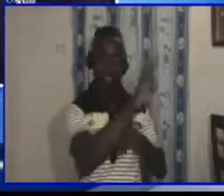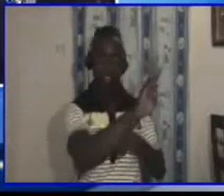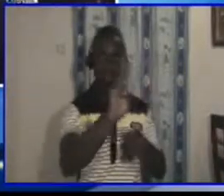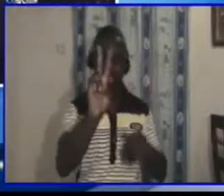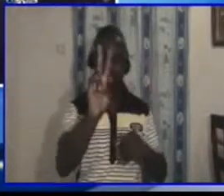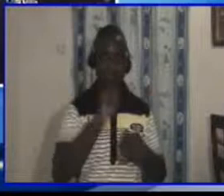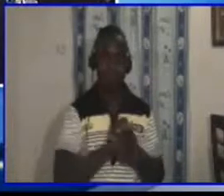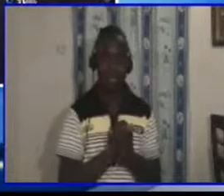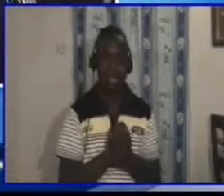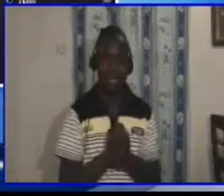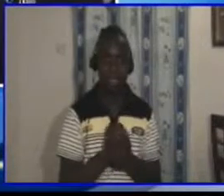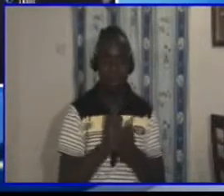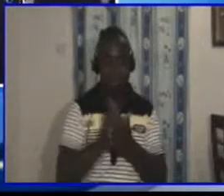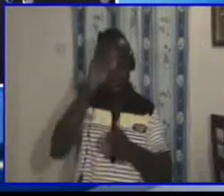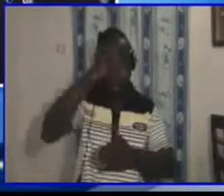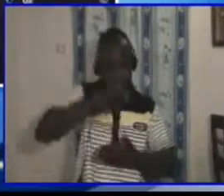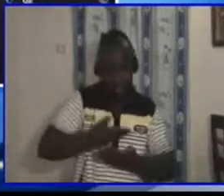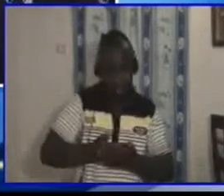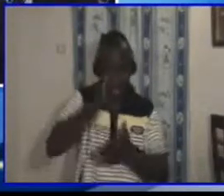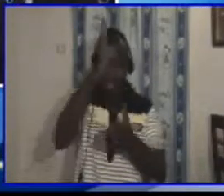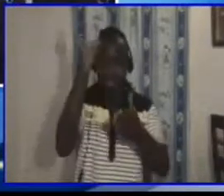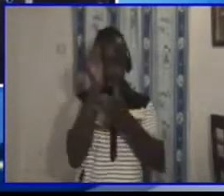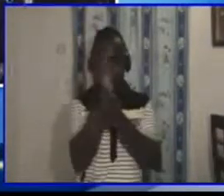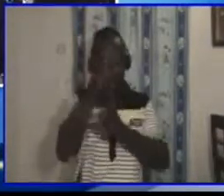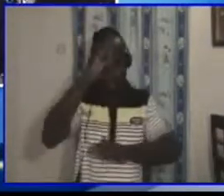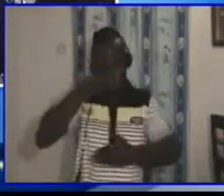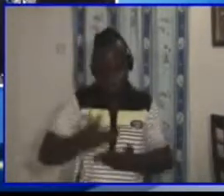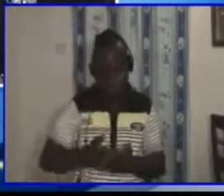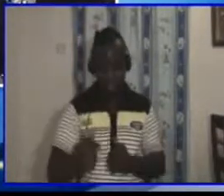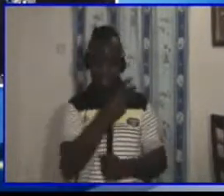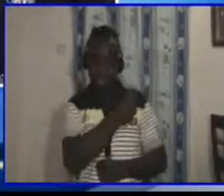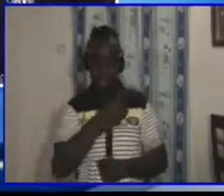matteo capitolo 1 verso uno